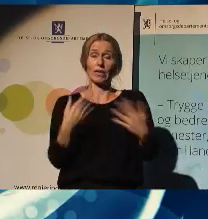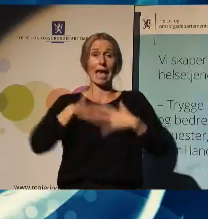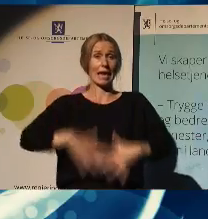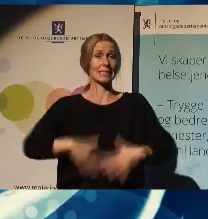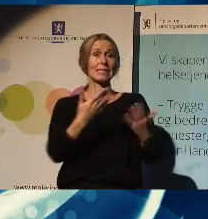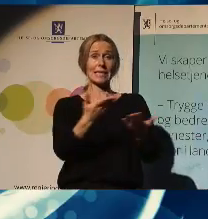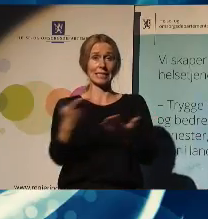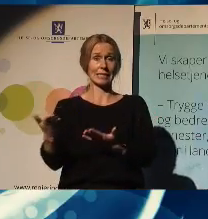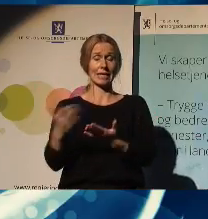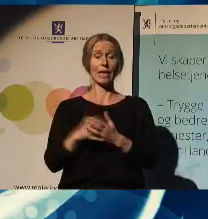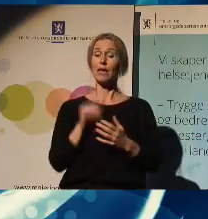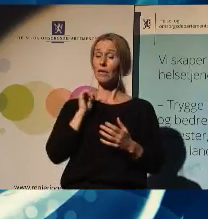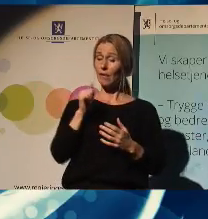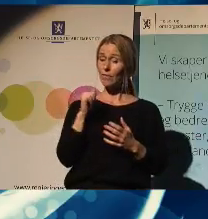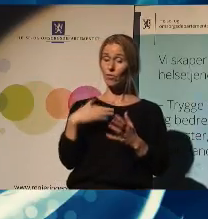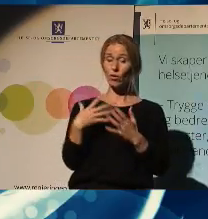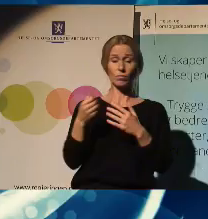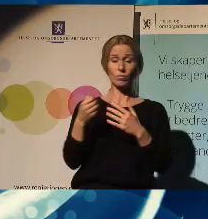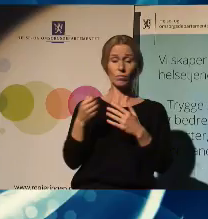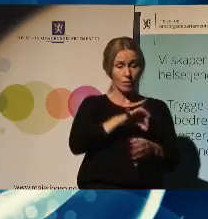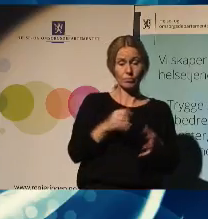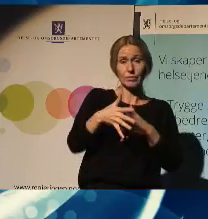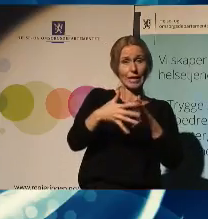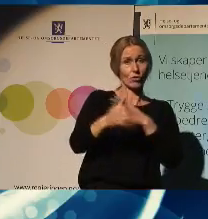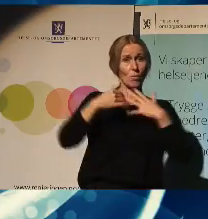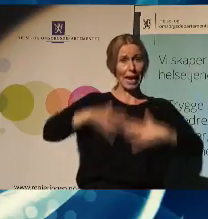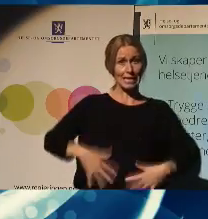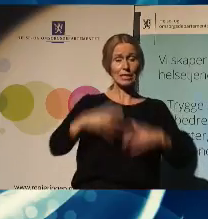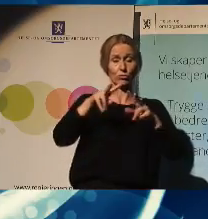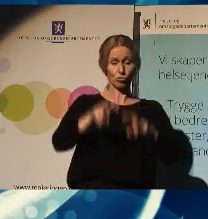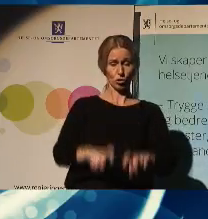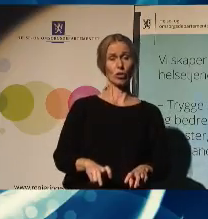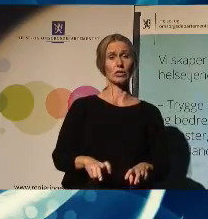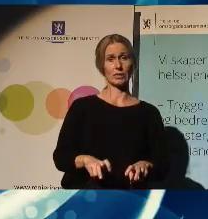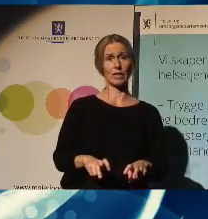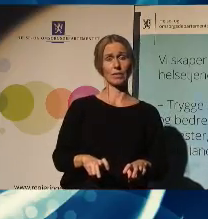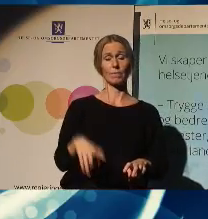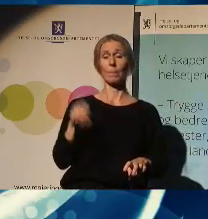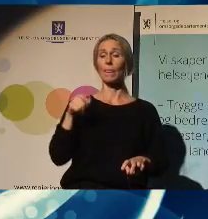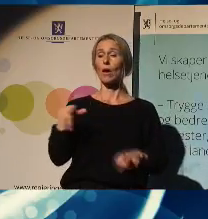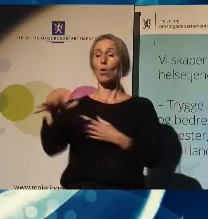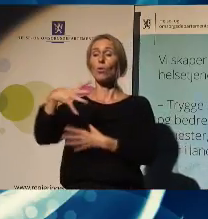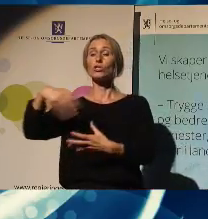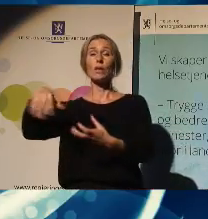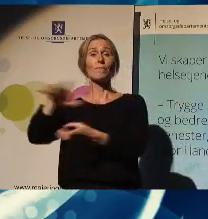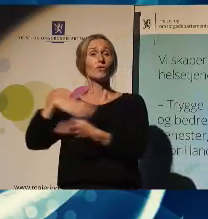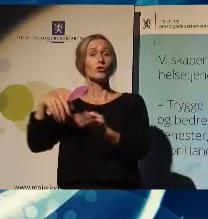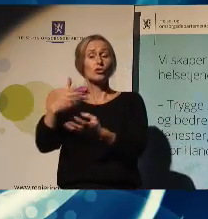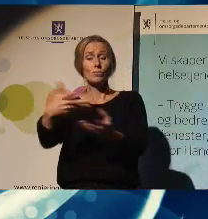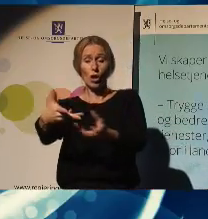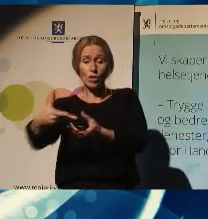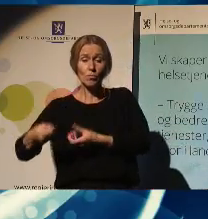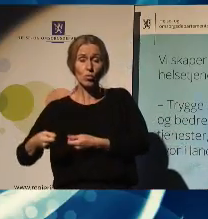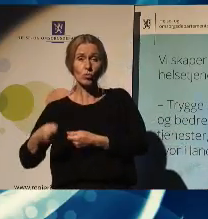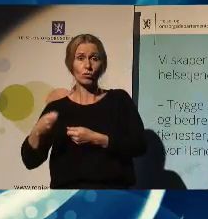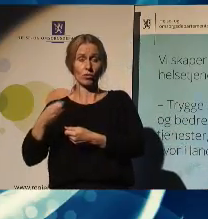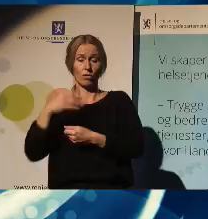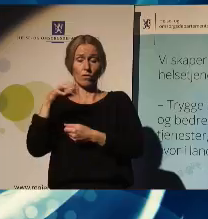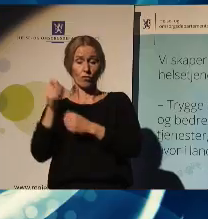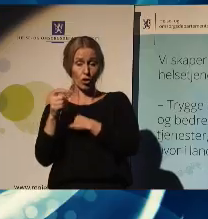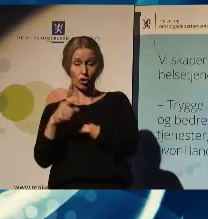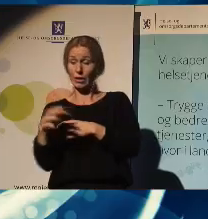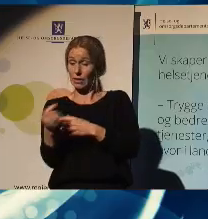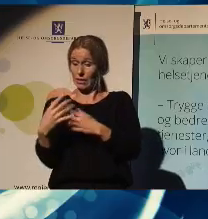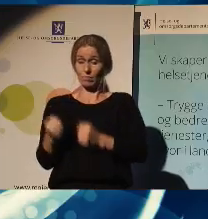Så derfor så det helseundersøkelser da, og det jo både noe som samfunnet som tar imot flyktningene trenger å